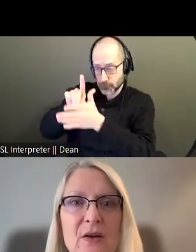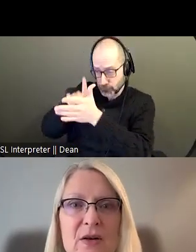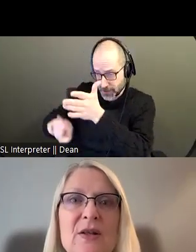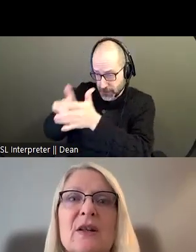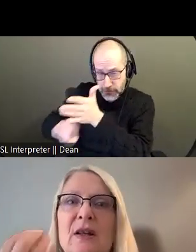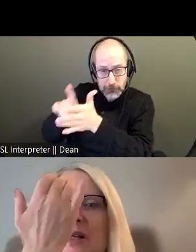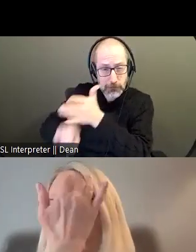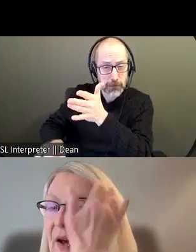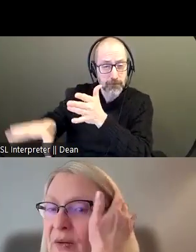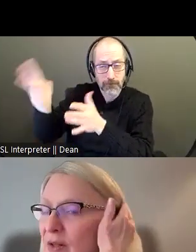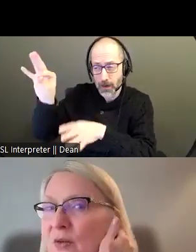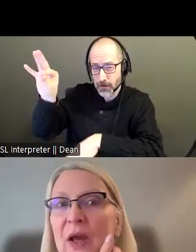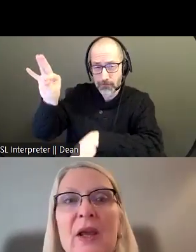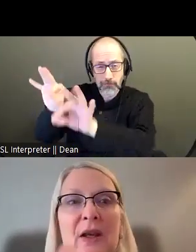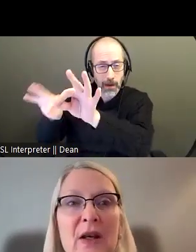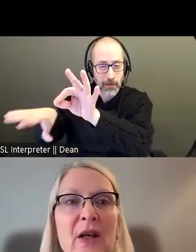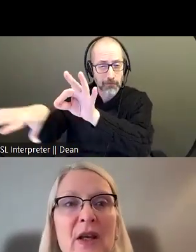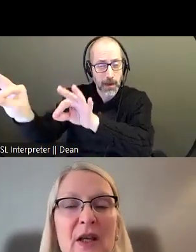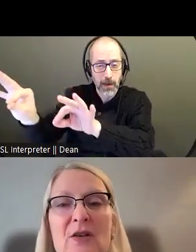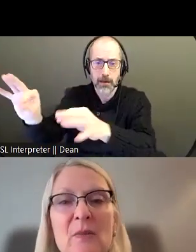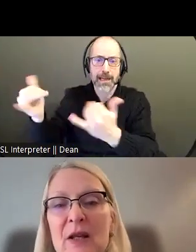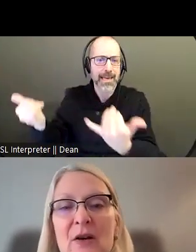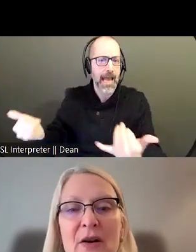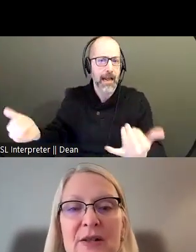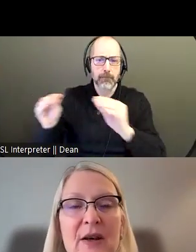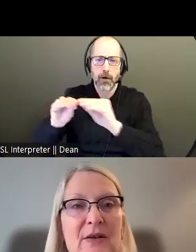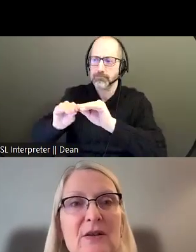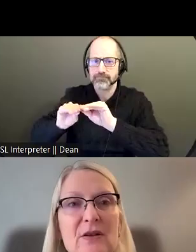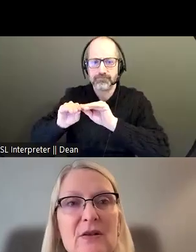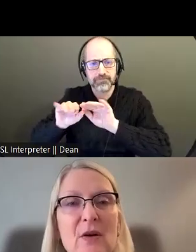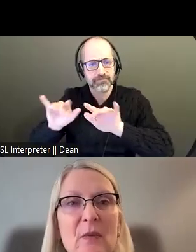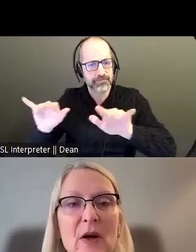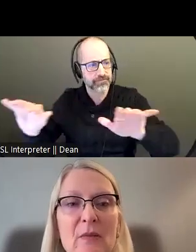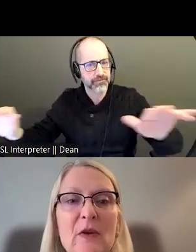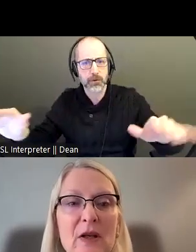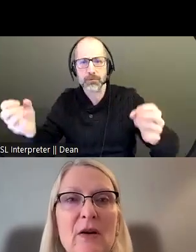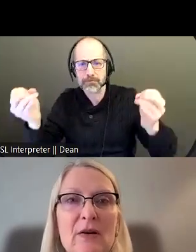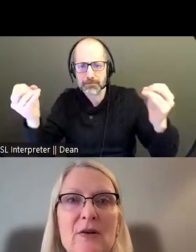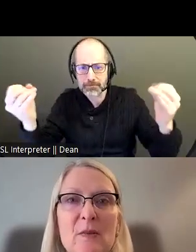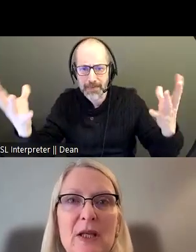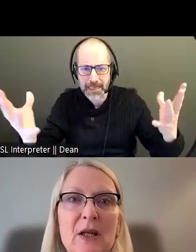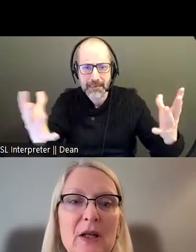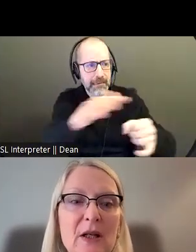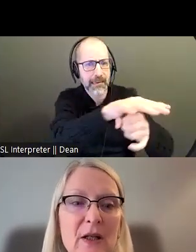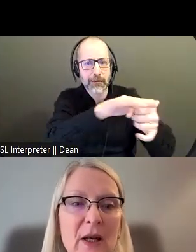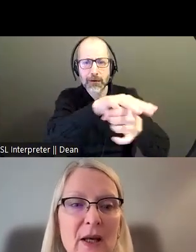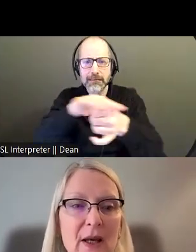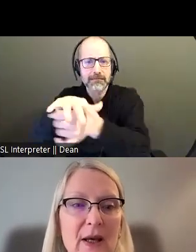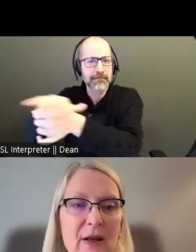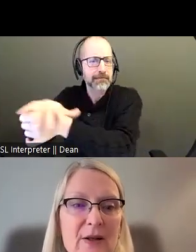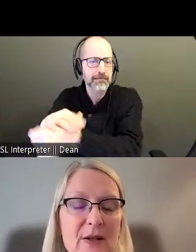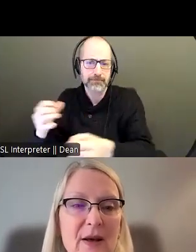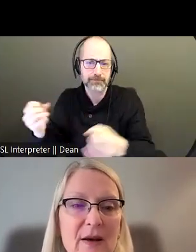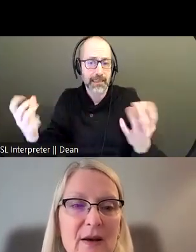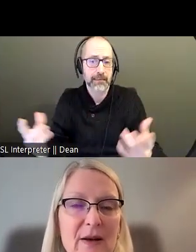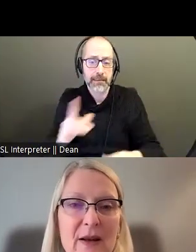importance capitale et la recherche que je mène a de plus en plus trouvé des façons de s'insérer dans les